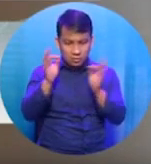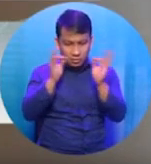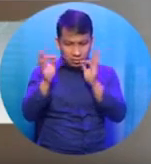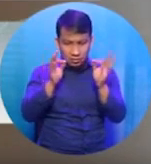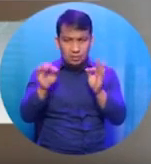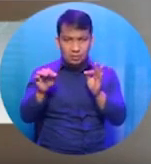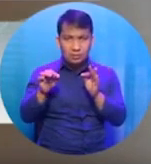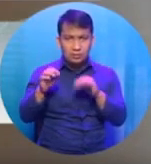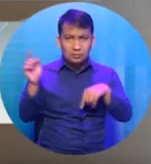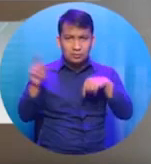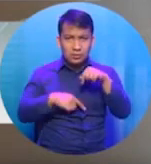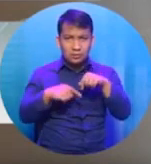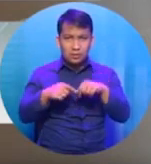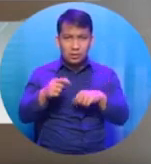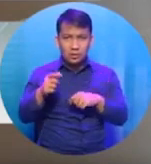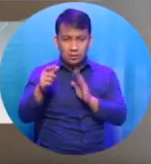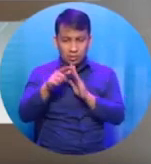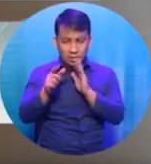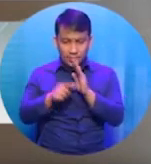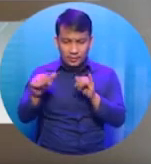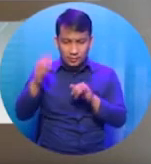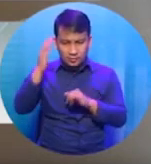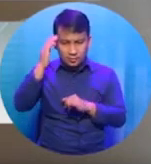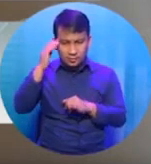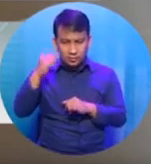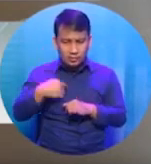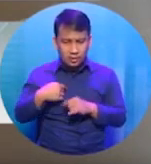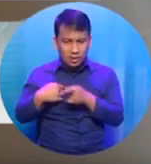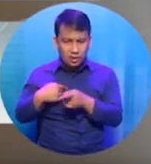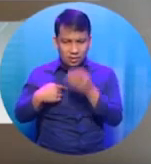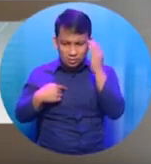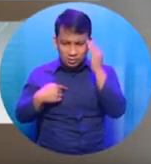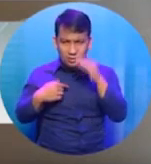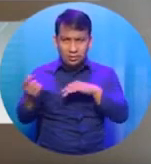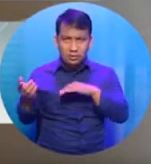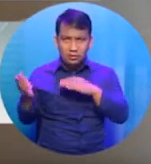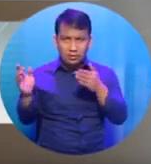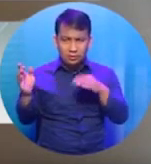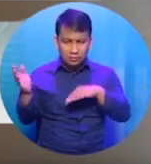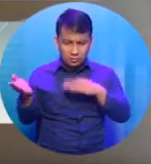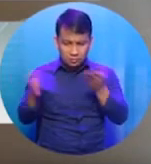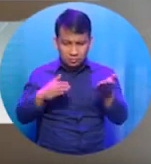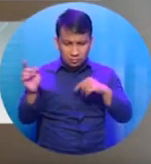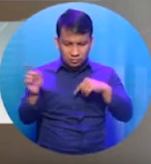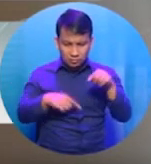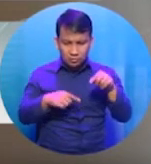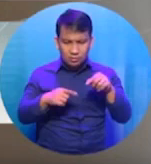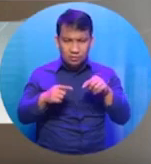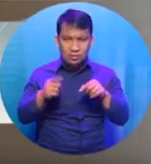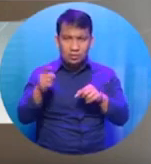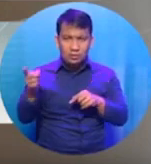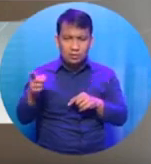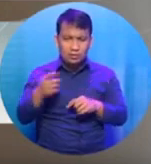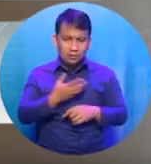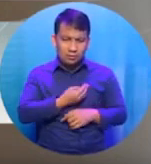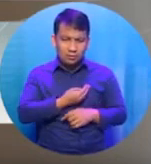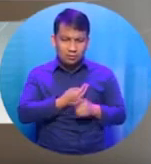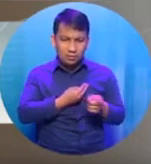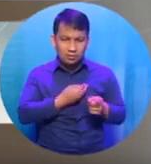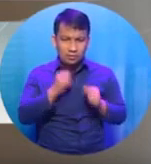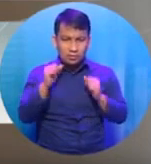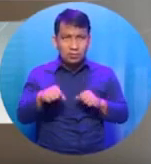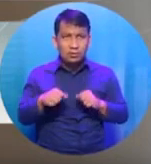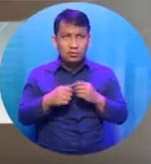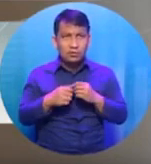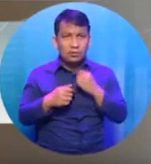marijuana is punishable by law. Actually, if I'm not mistaken, by death pa nga po doon sa Riyadh. Ang kinakakaba ko po dito,